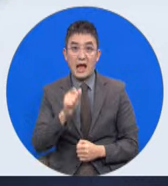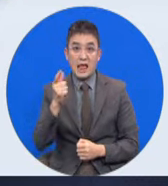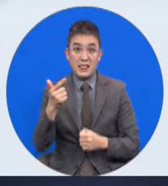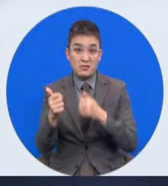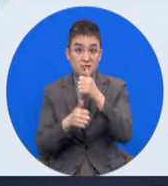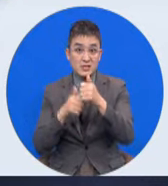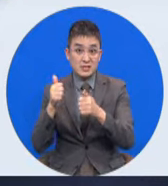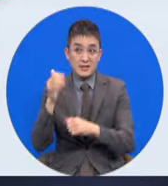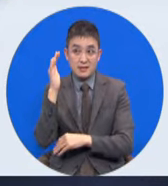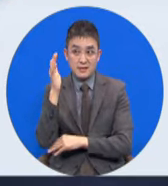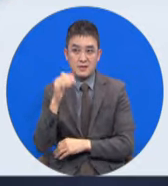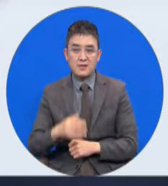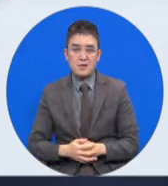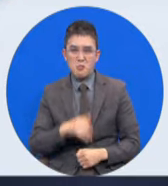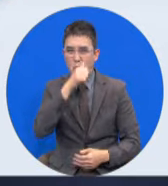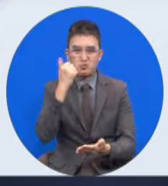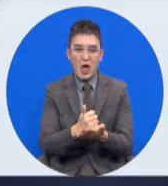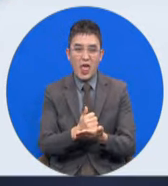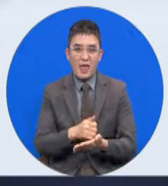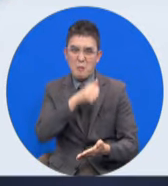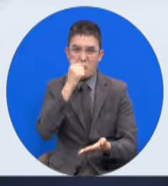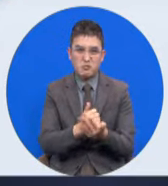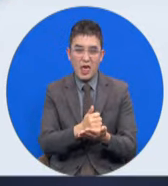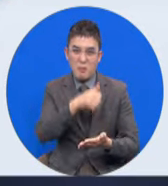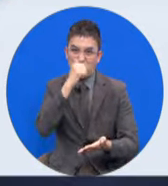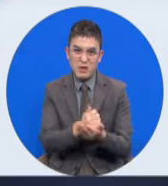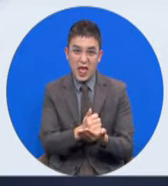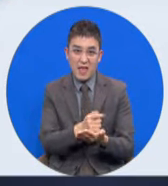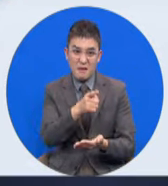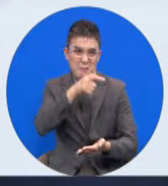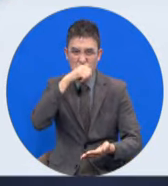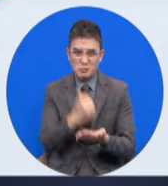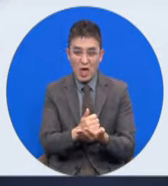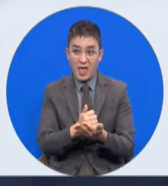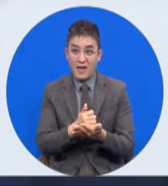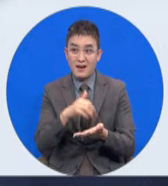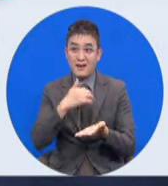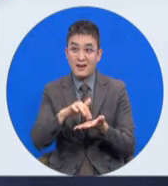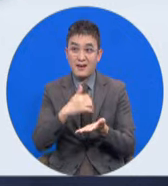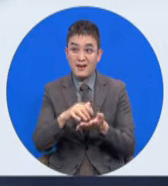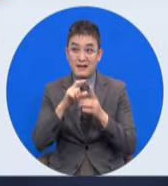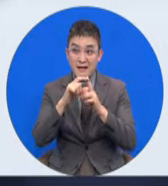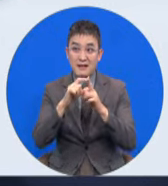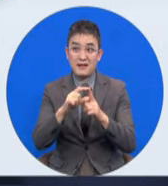비대위원장은 범죄라는 단어를 781차례 언급을 했습니다.